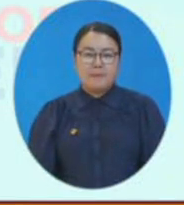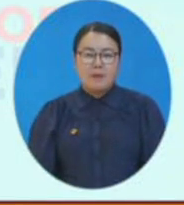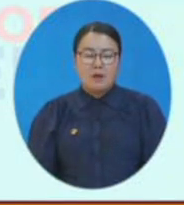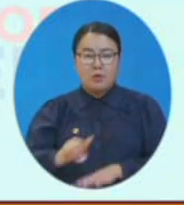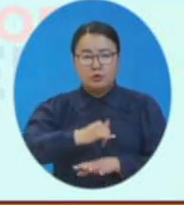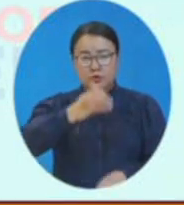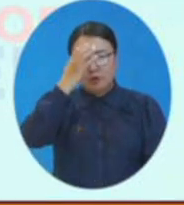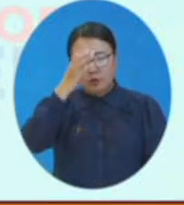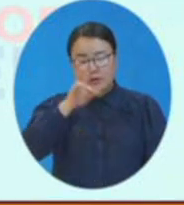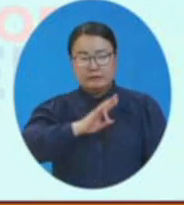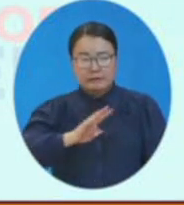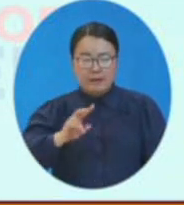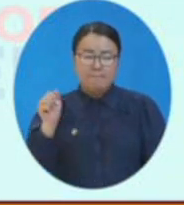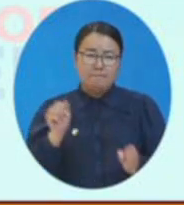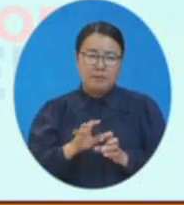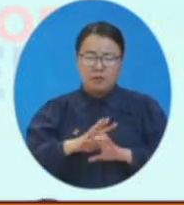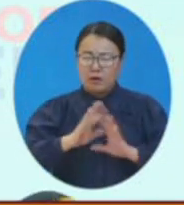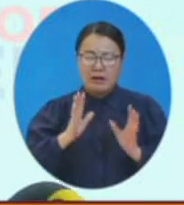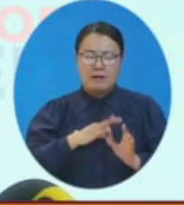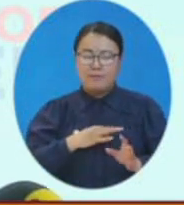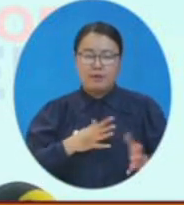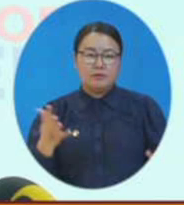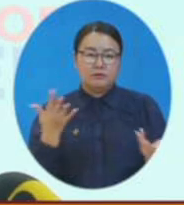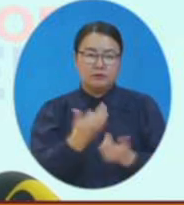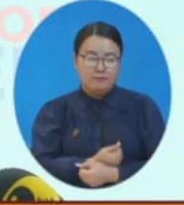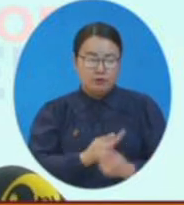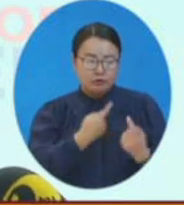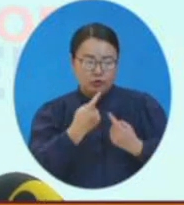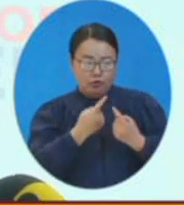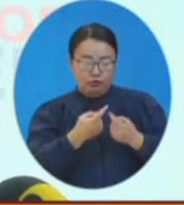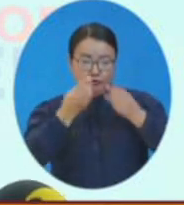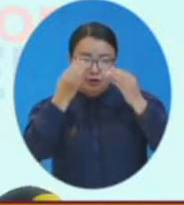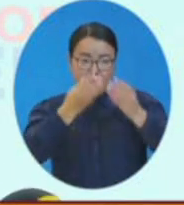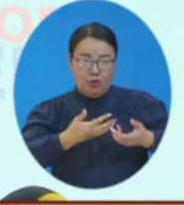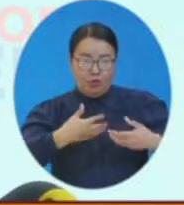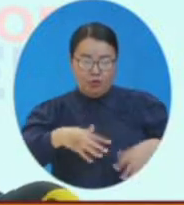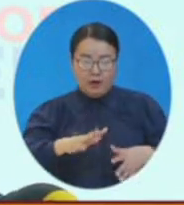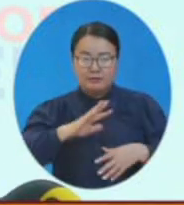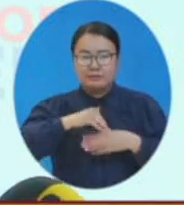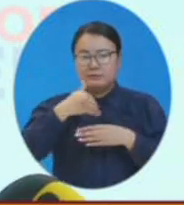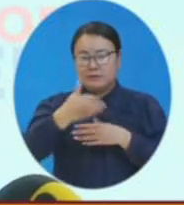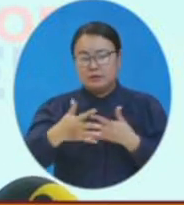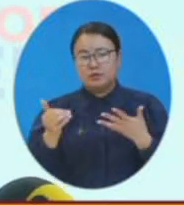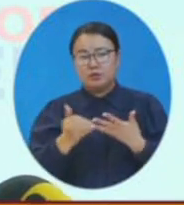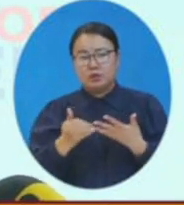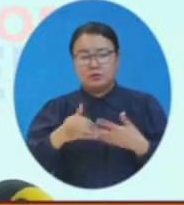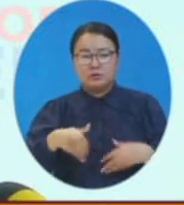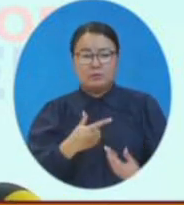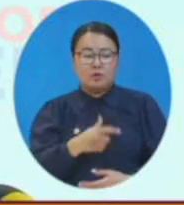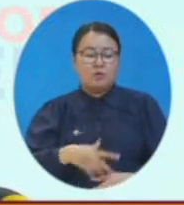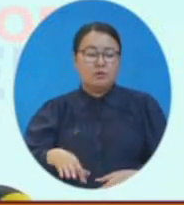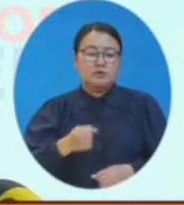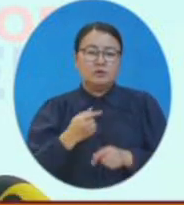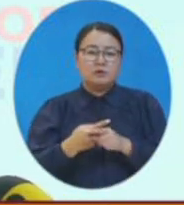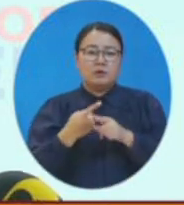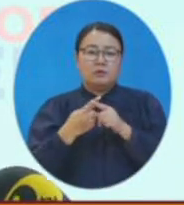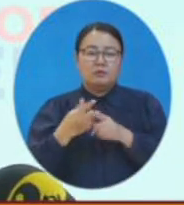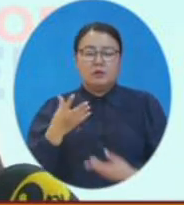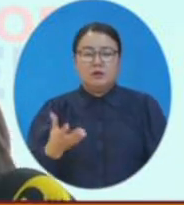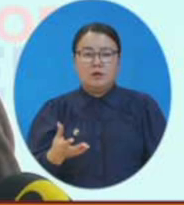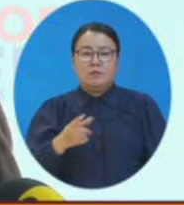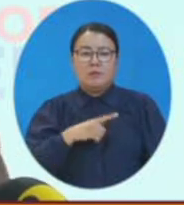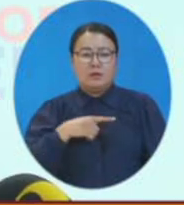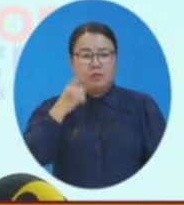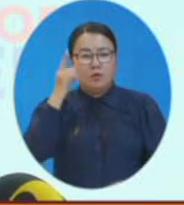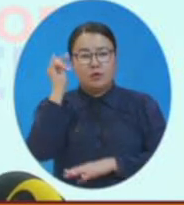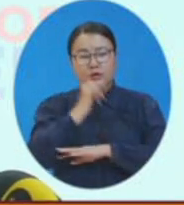нам нэгдээд зөвшөлдсөн түрээ цаашлаад дундаж бүлэг цэцэл төмсгөрөөр бодлого бол юм бол манай